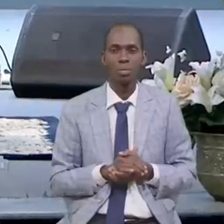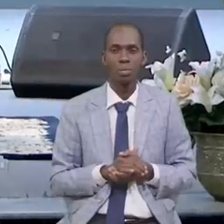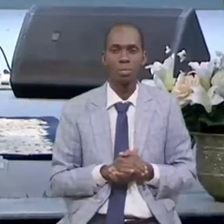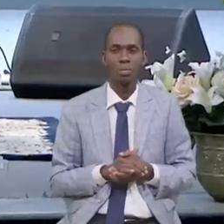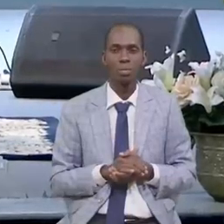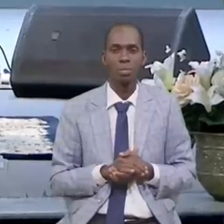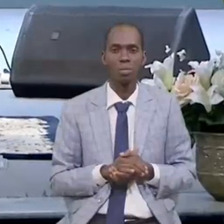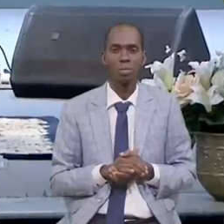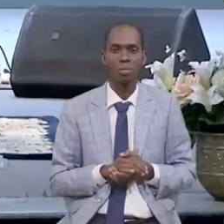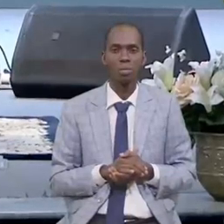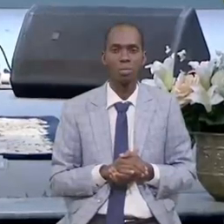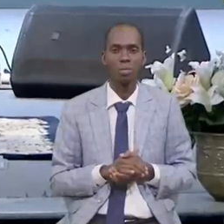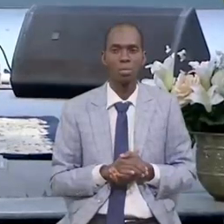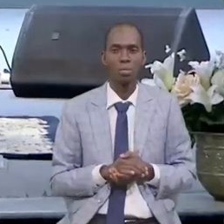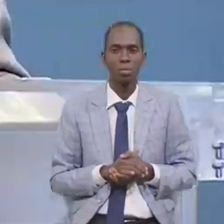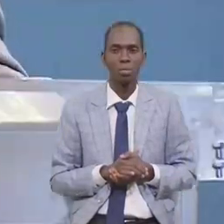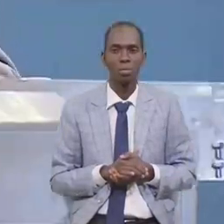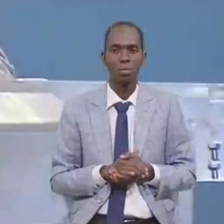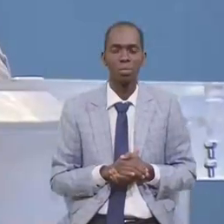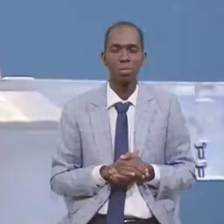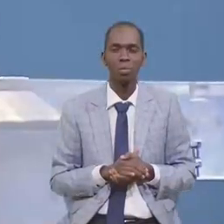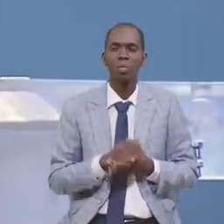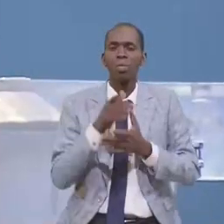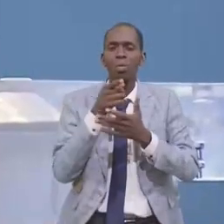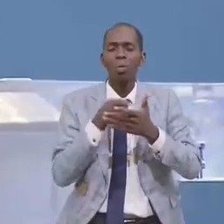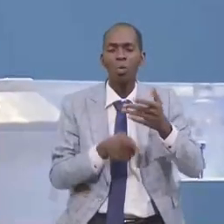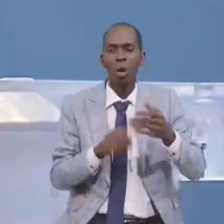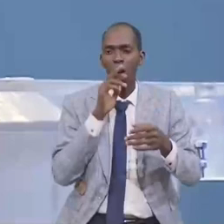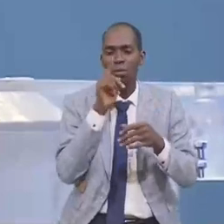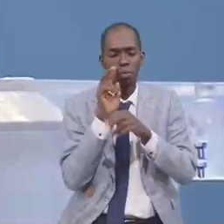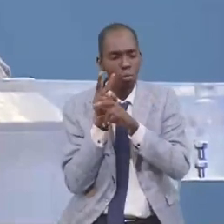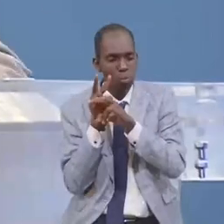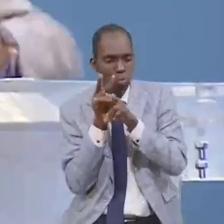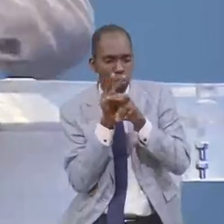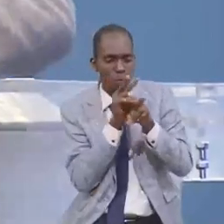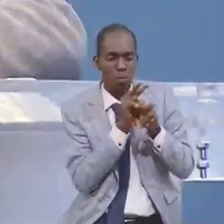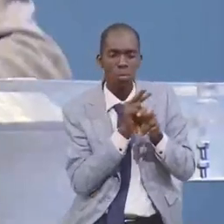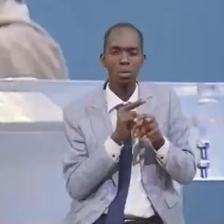vous verrez toujours ce mot veiller. Sur quoi veillez-vous?